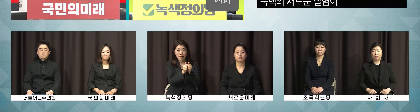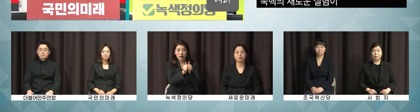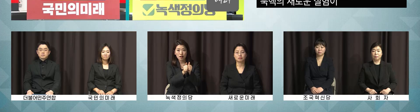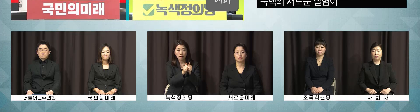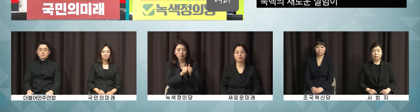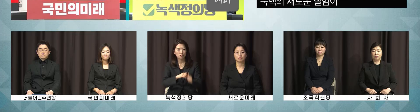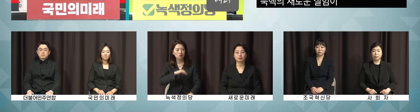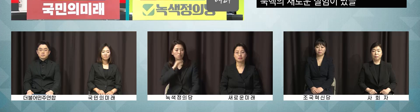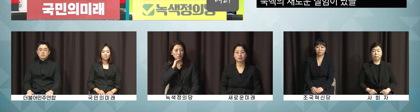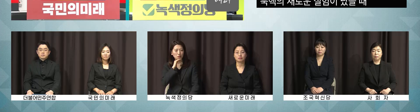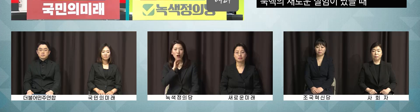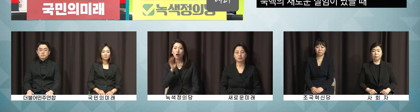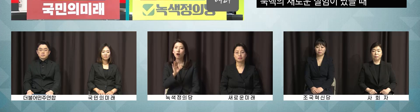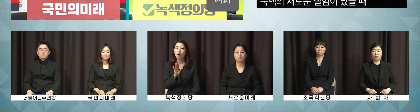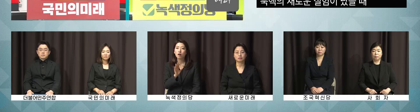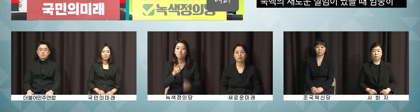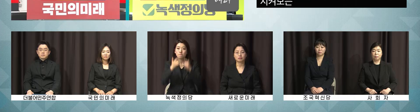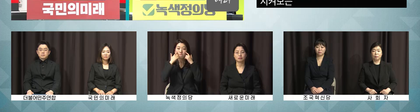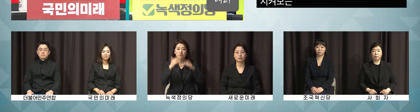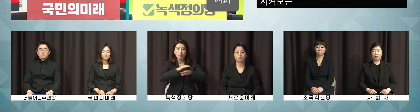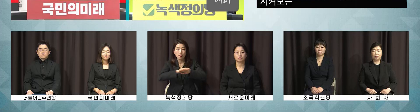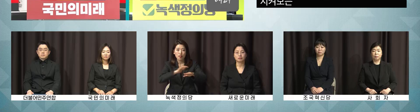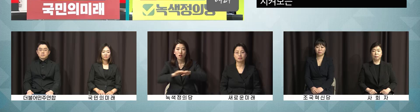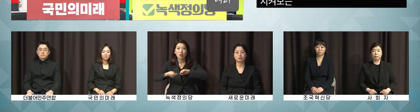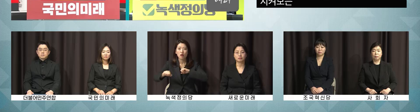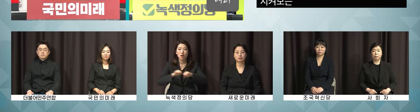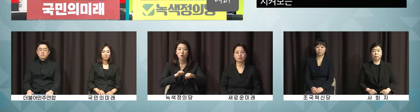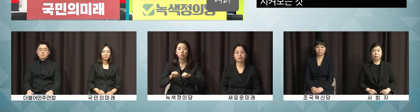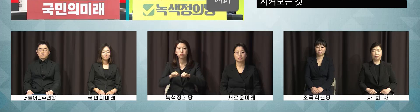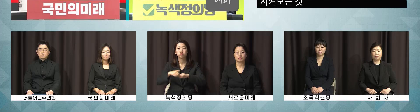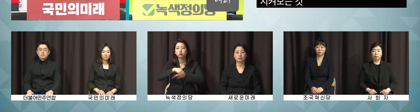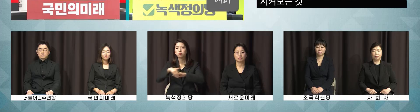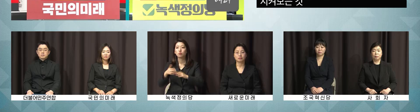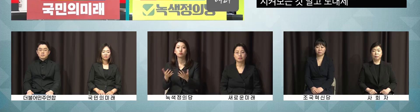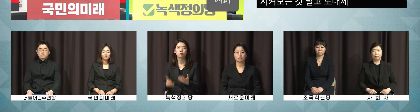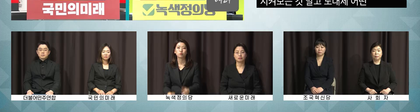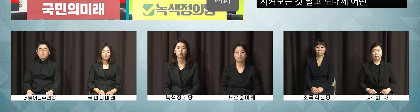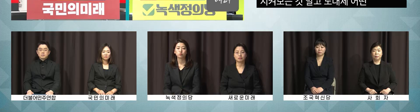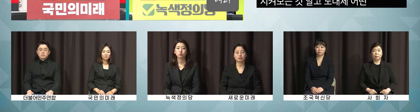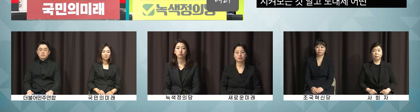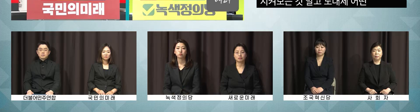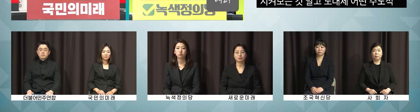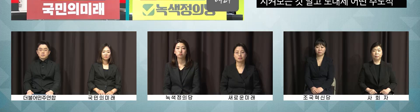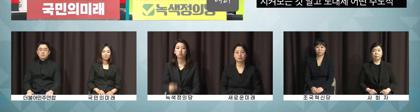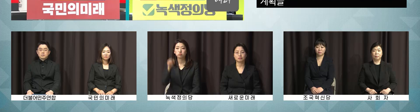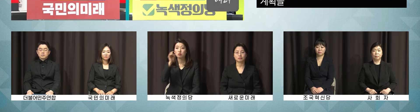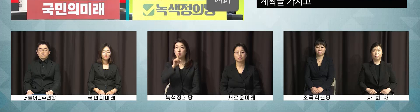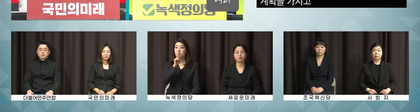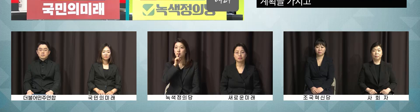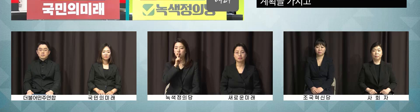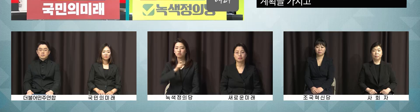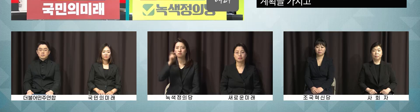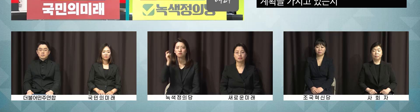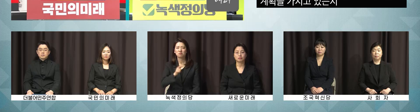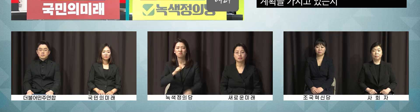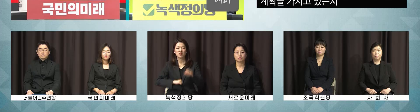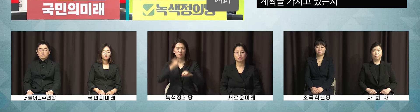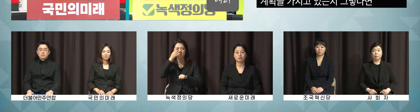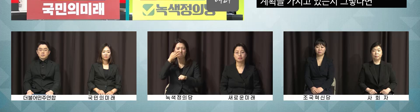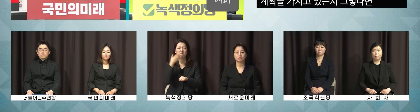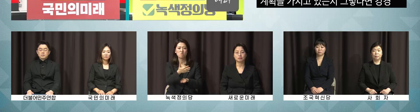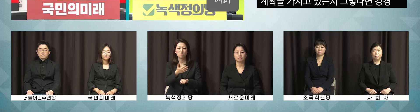것 말고 도대체 어떠한 주도적 계획을 갖고 있는지, 그렇지 않다면 그냥 강경 대응하겠다라고 하는 수사로 남북